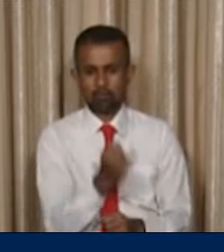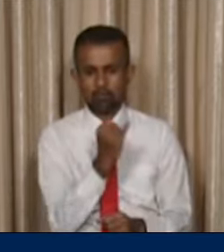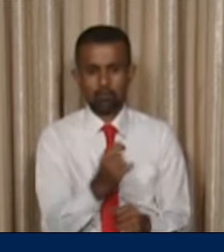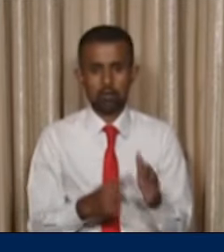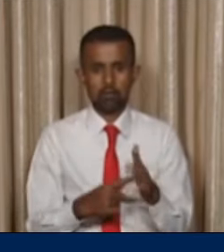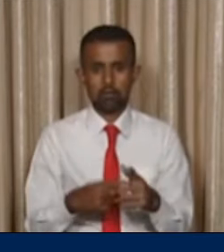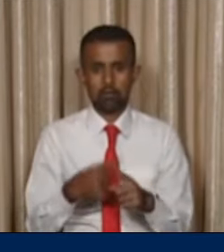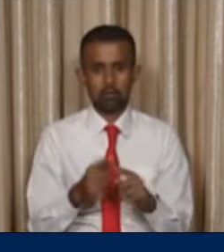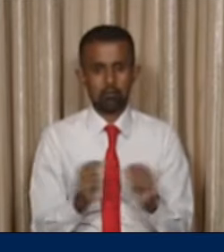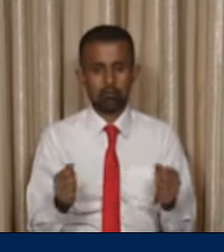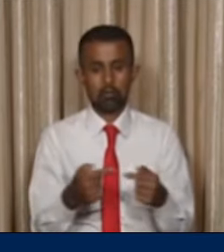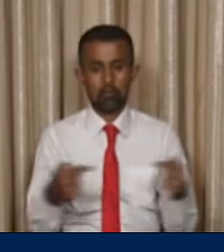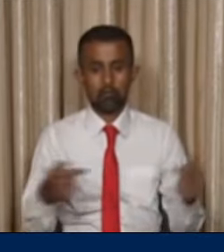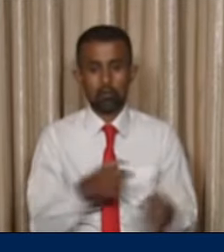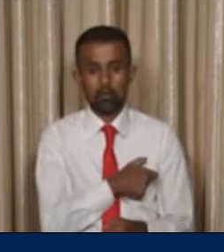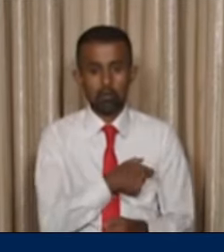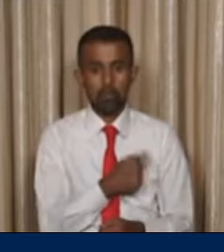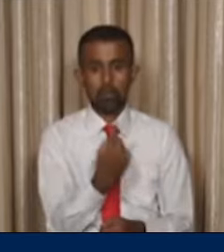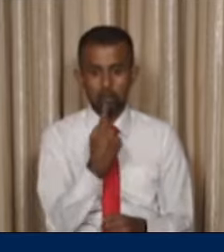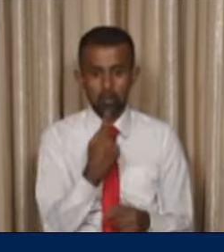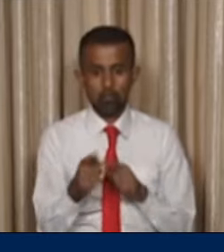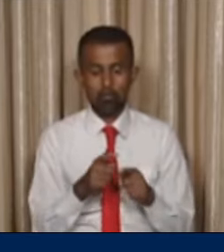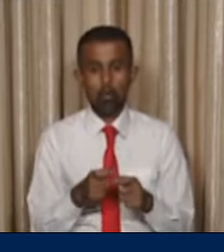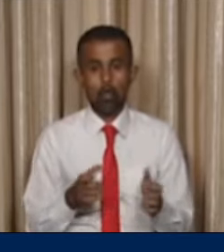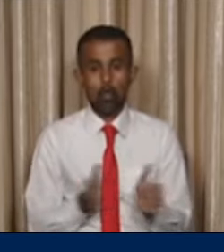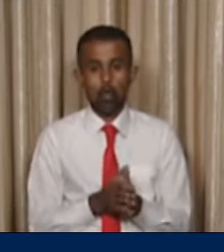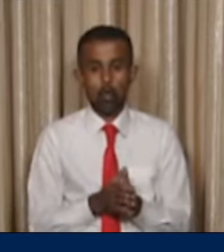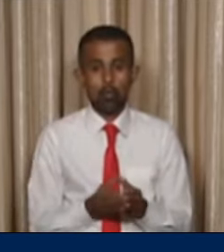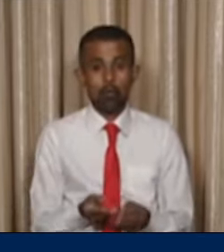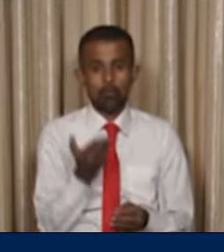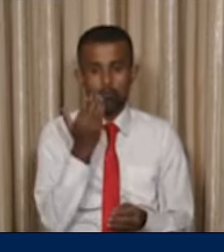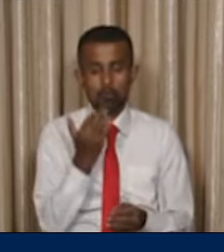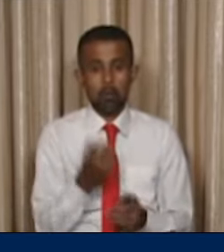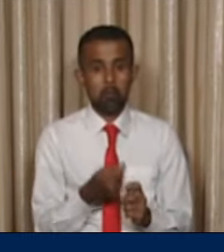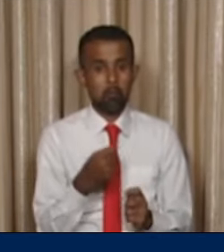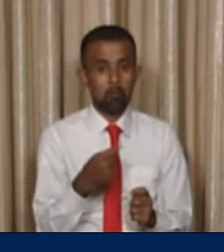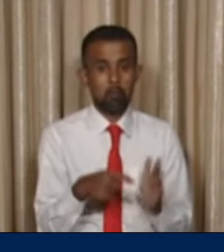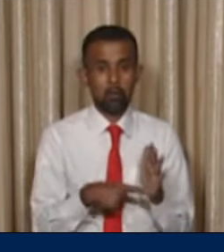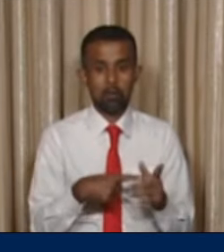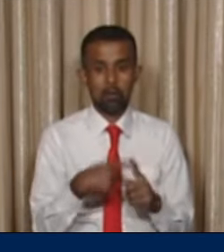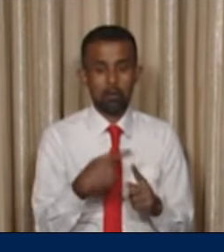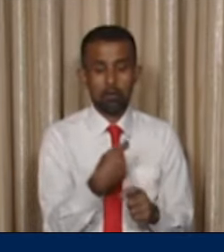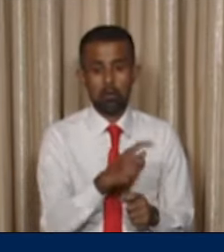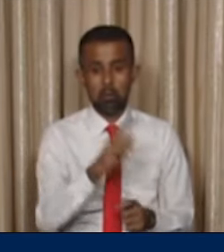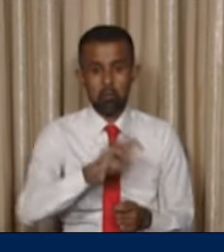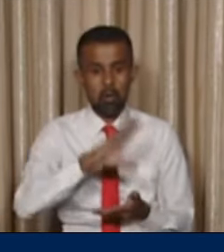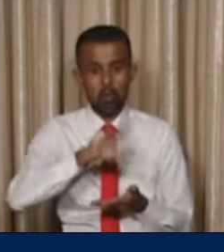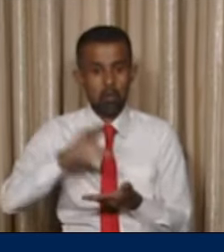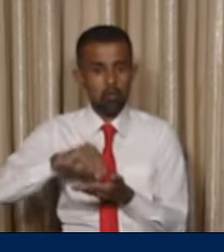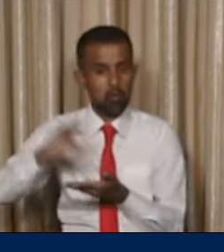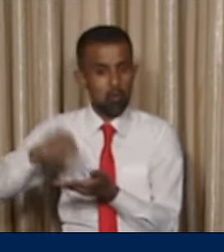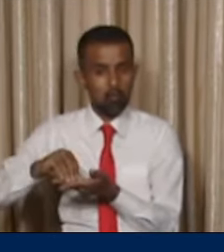බදු වෙනුවට විපක්ෂ නායකවරයා කියපු ආකාරයට කාර්යක්ෂම වැඩි කරලා සහ බදු ගෙවිය පුද්ගලයන්ගෙන් බදු එකතු කරලා